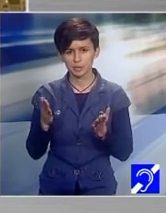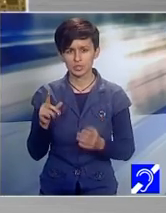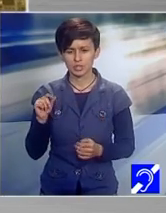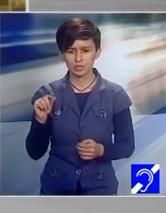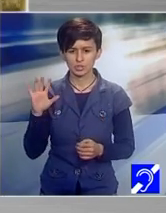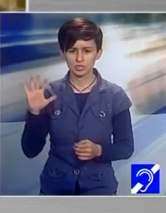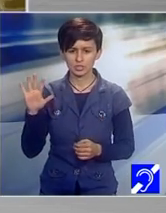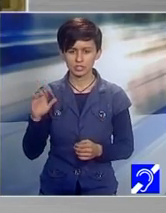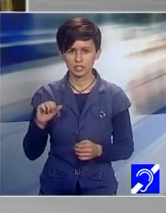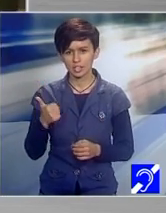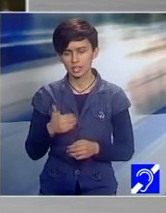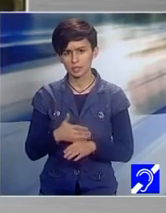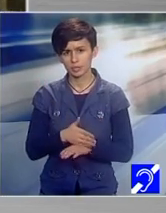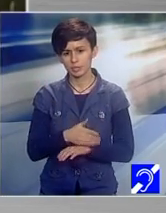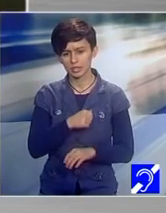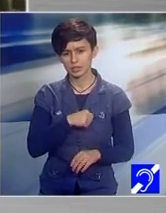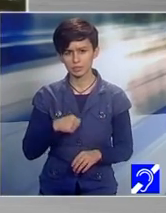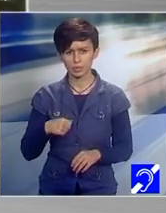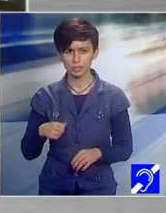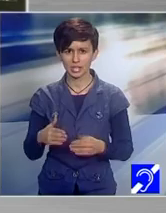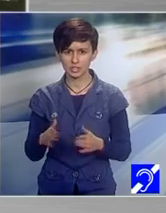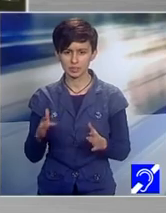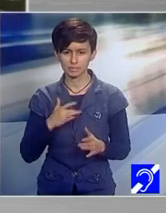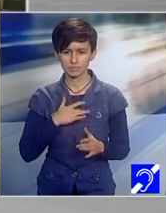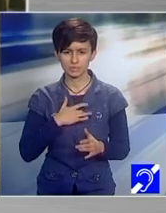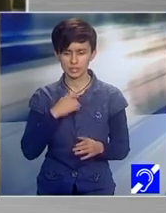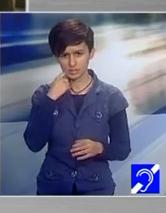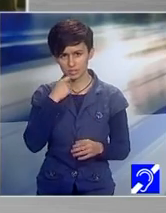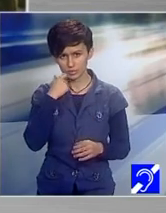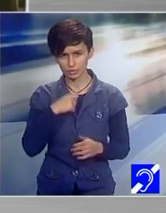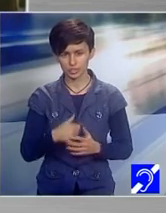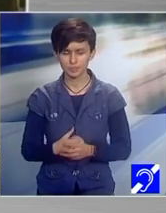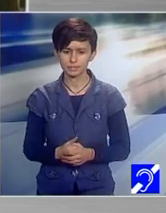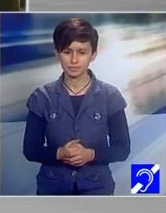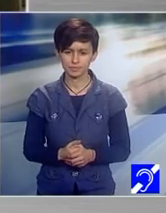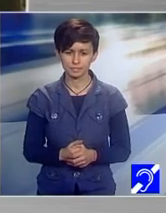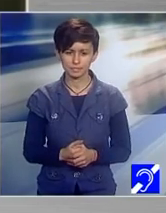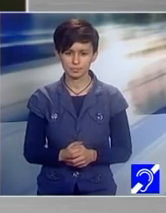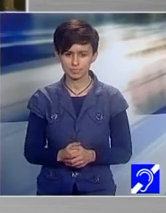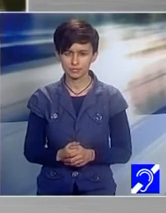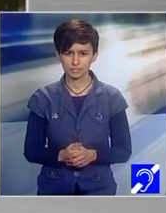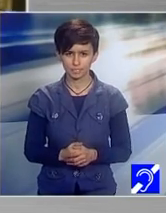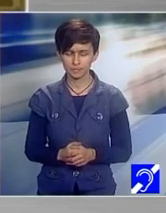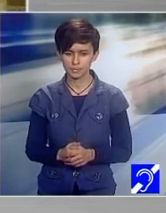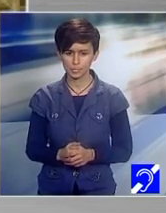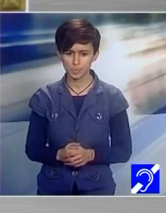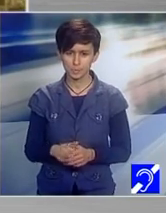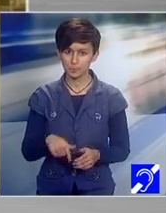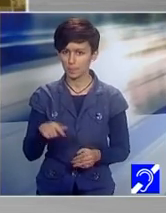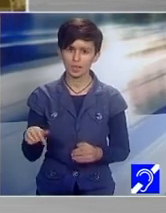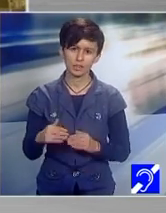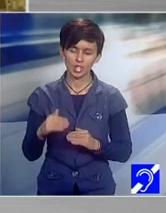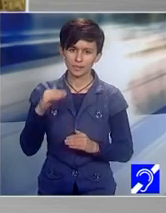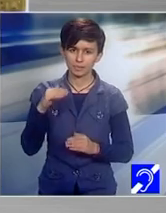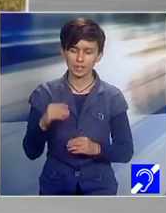intervenție pe cord deschis în Cluj, dar nu acesta a fost motivul, ci faptul că am crescut și noi ca imagine,